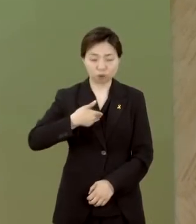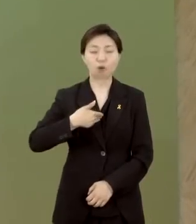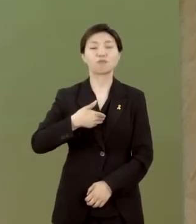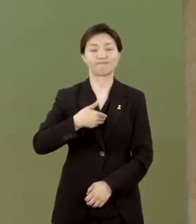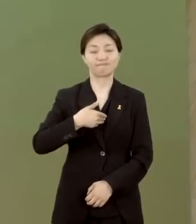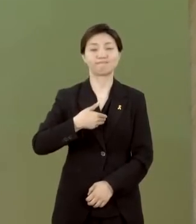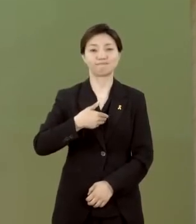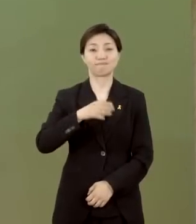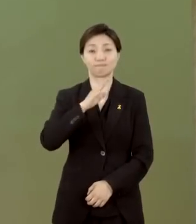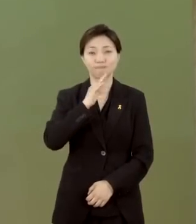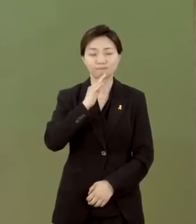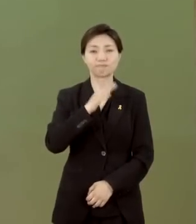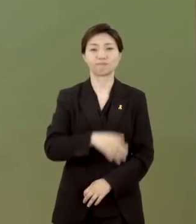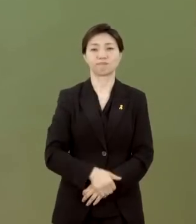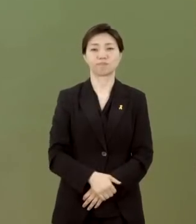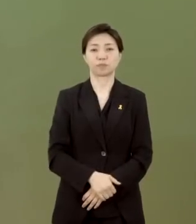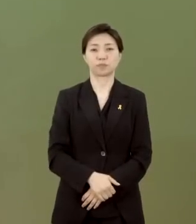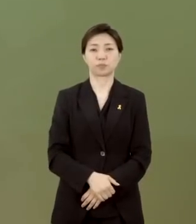물어보았다 마땅히